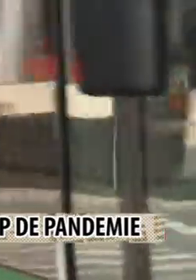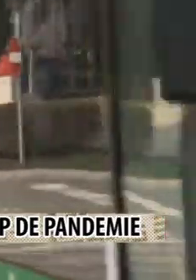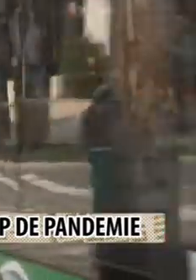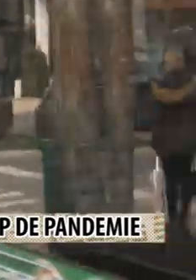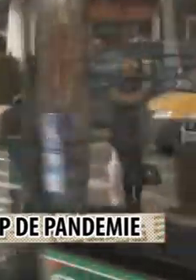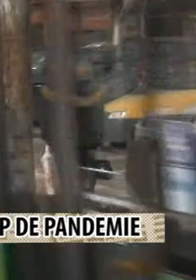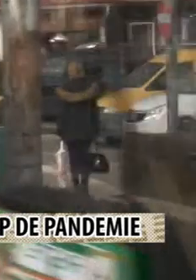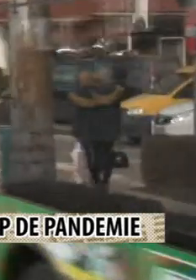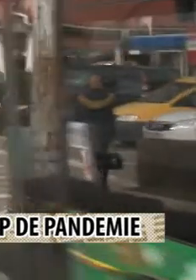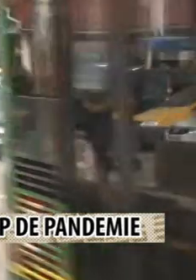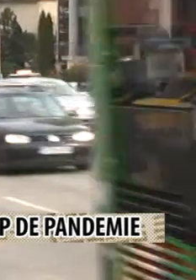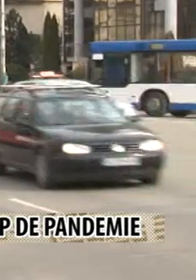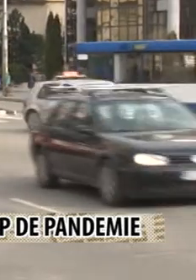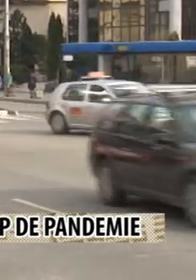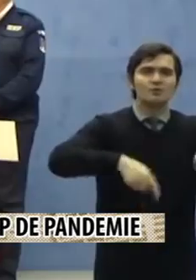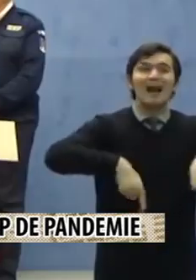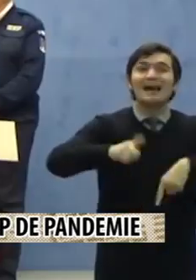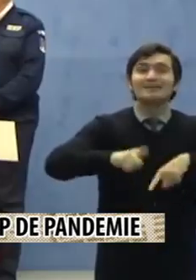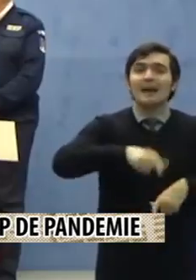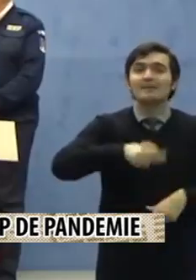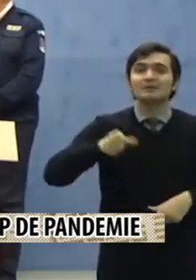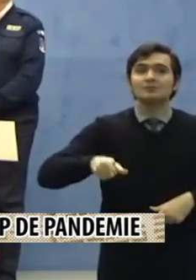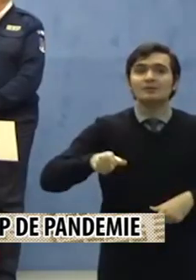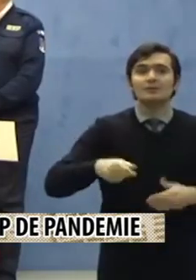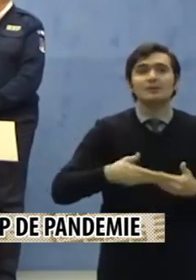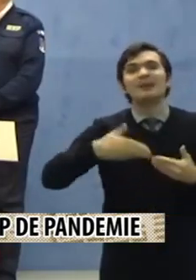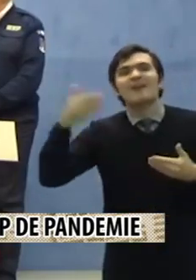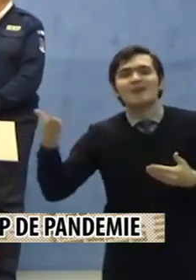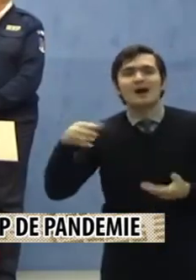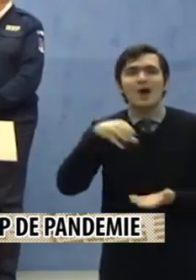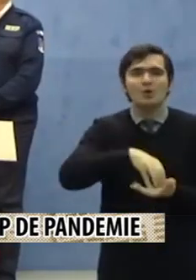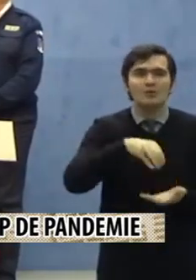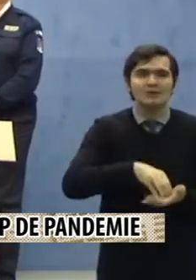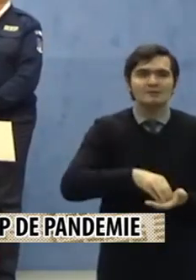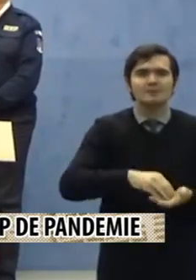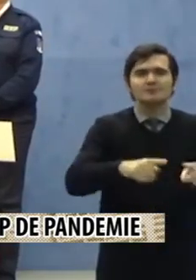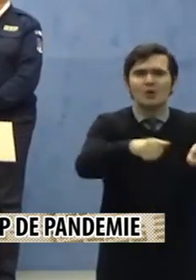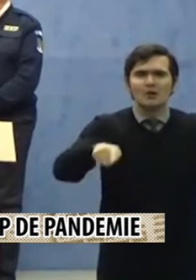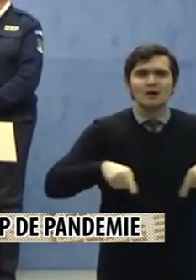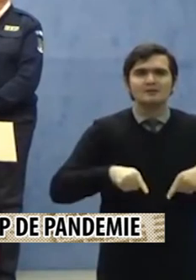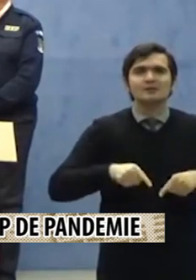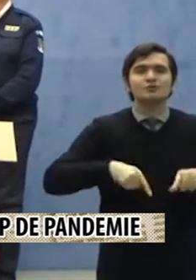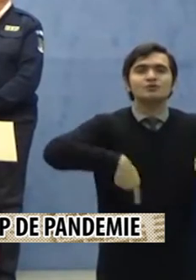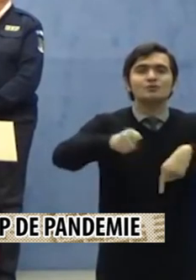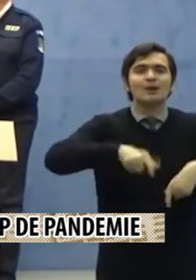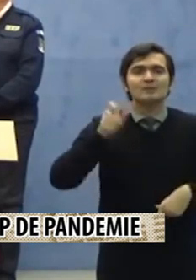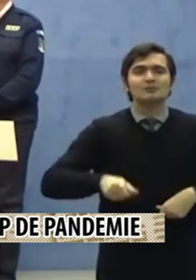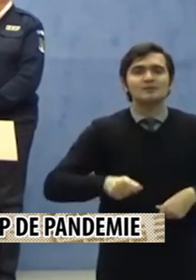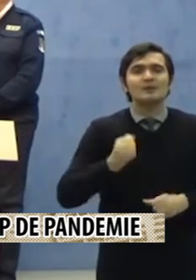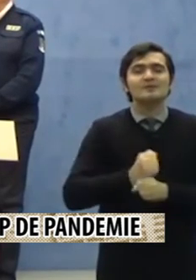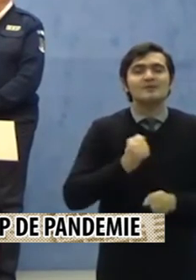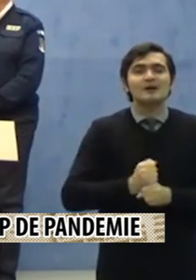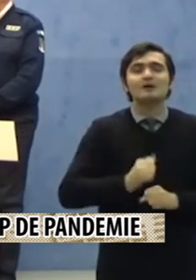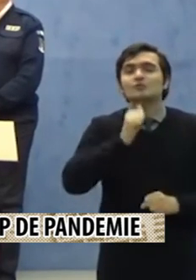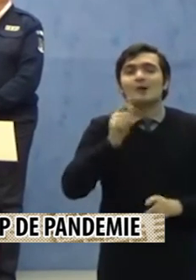casei. Circulația persoanelor în afara locuinței gospodăriei se efectuează numai cu respectarea măsurilor generale de